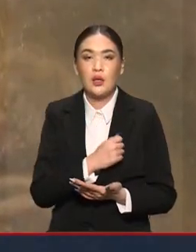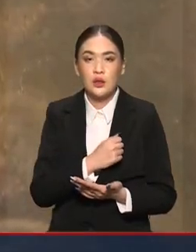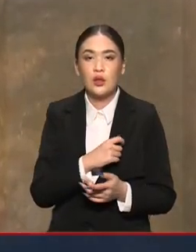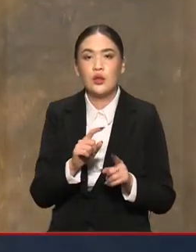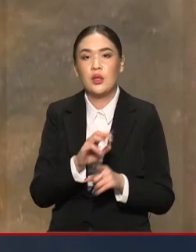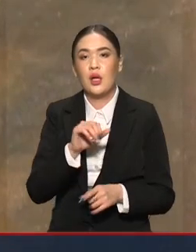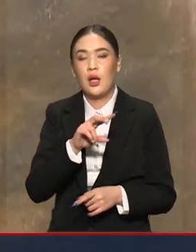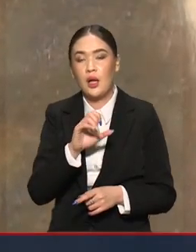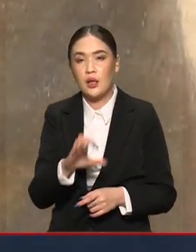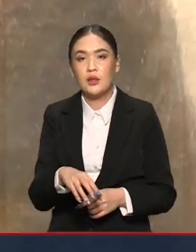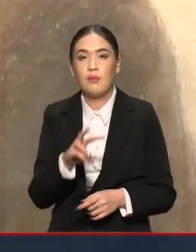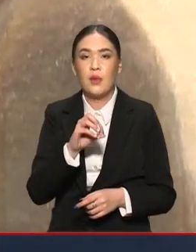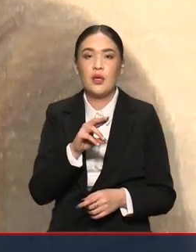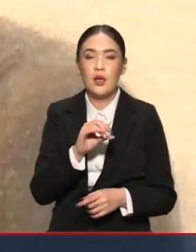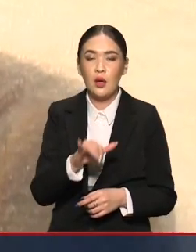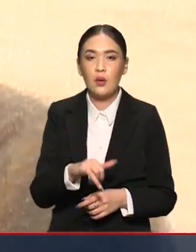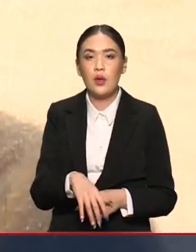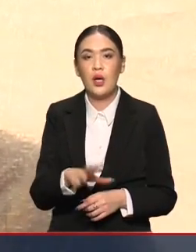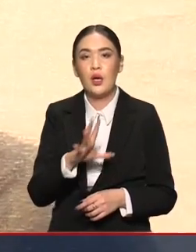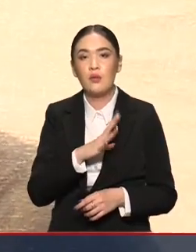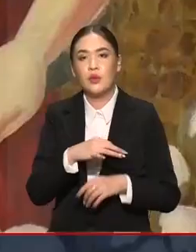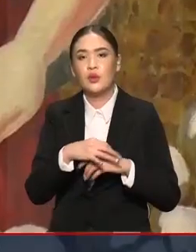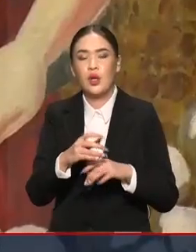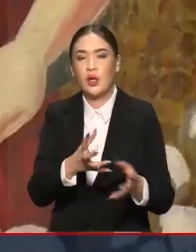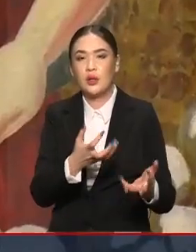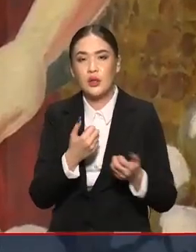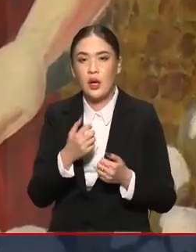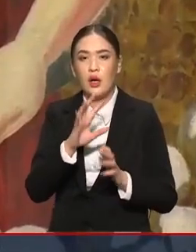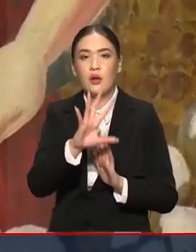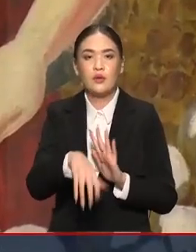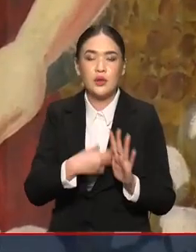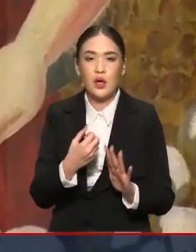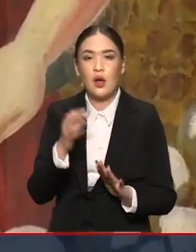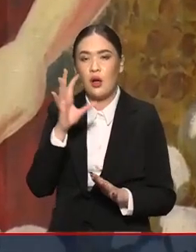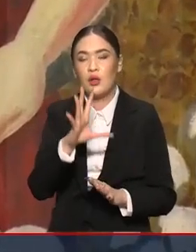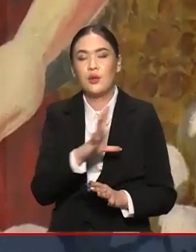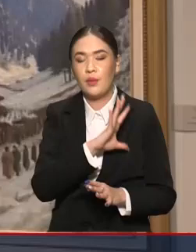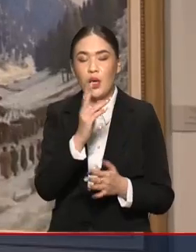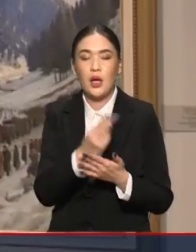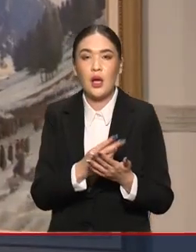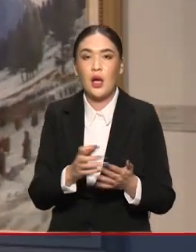Талас өлкесі, Медеу, қалындықты күштеп алып кету, мақта жинау сынды картиналары